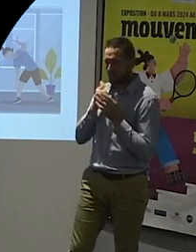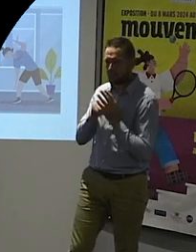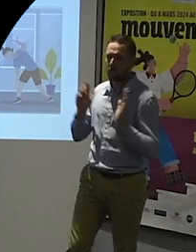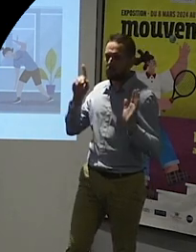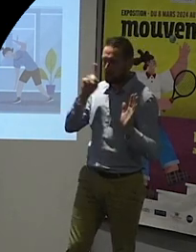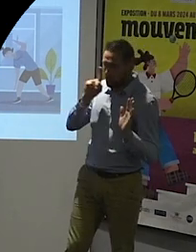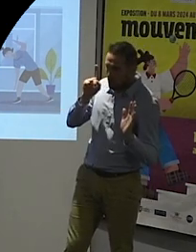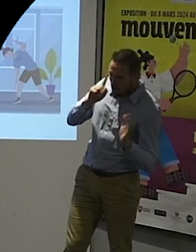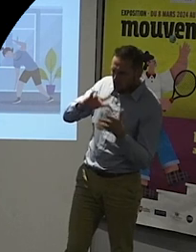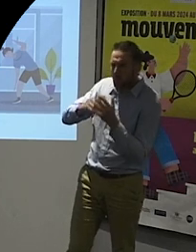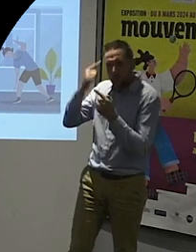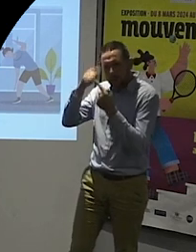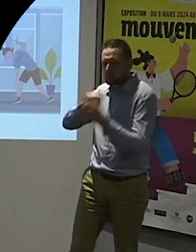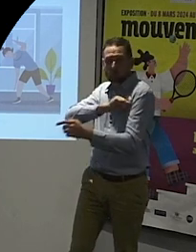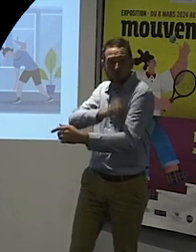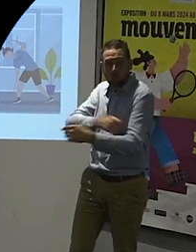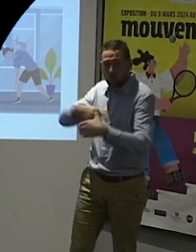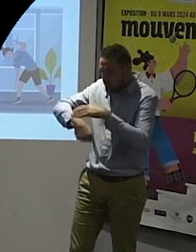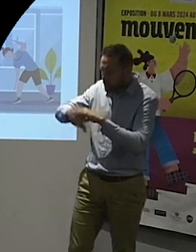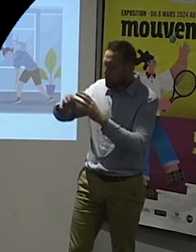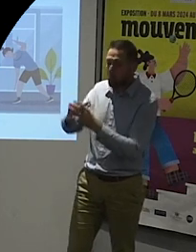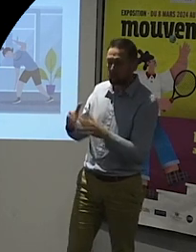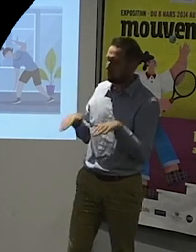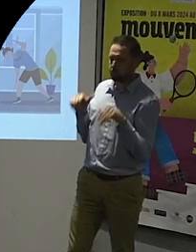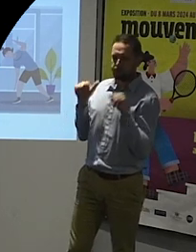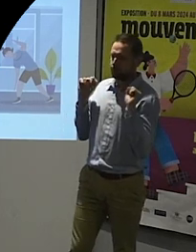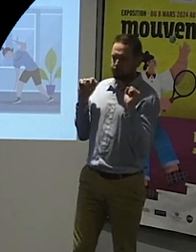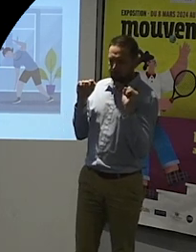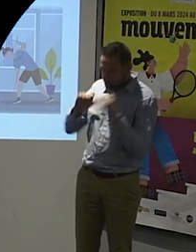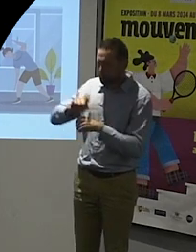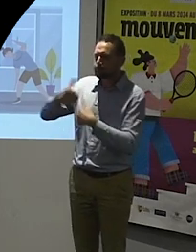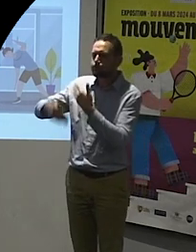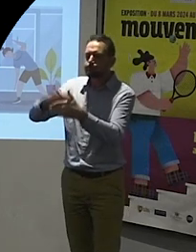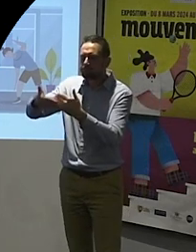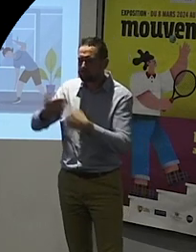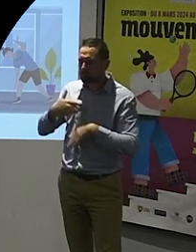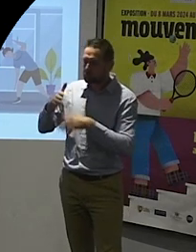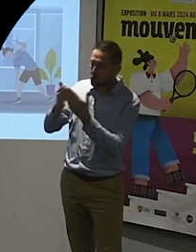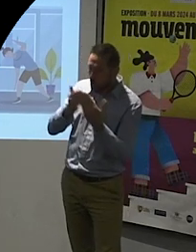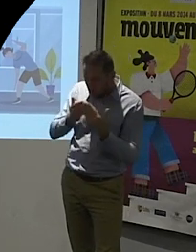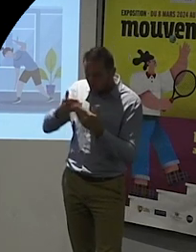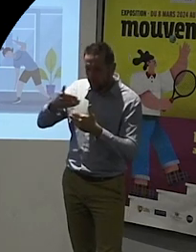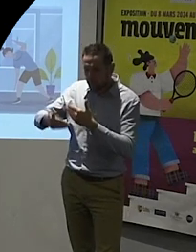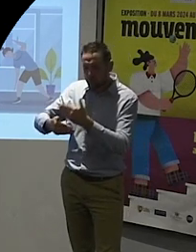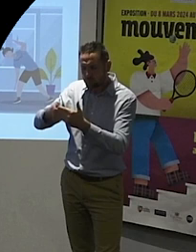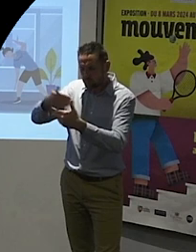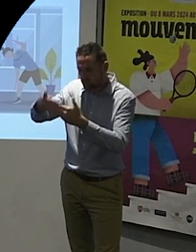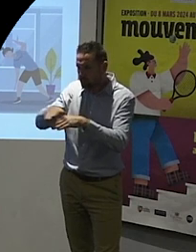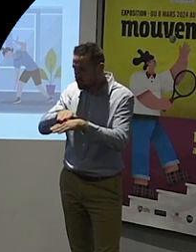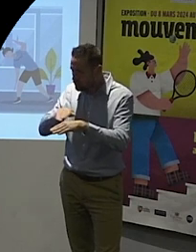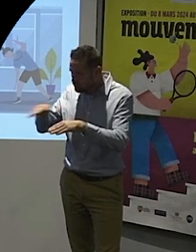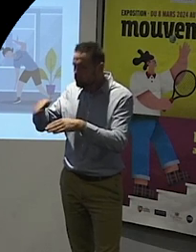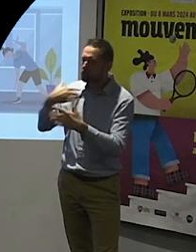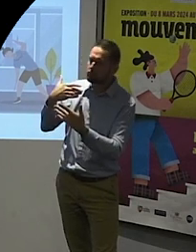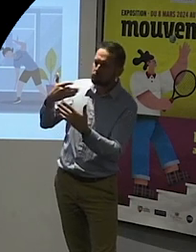fuyais systématiquement tout le temps. Bon. Après, j'ai quitté les études, etc. Voilà, j'ai eu une vie professionnelle,